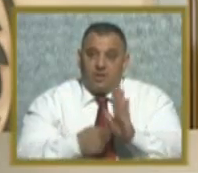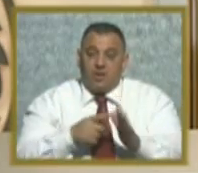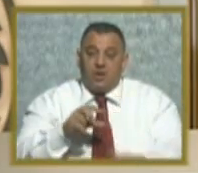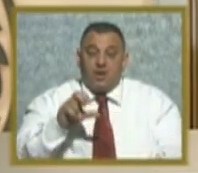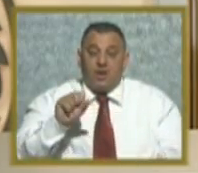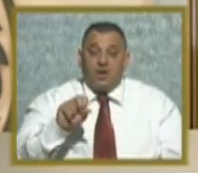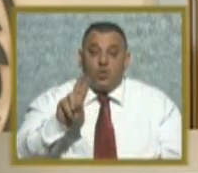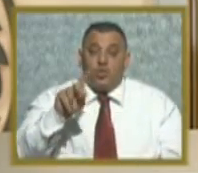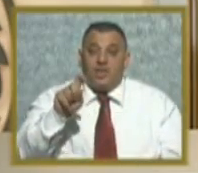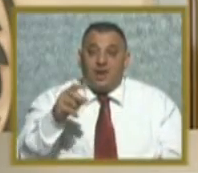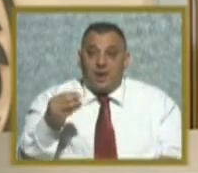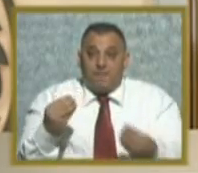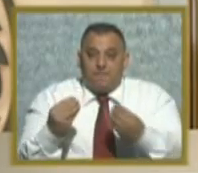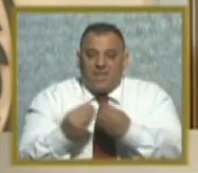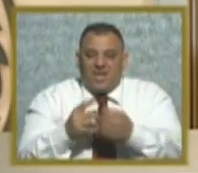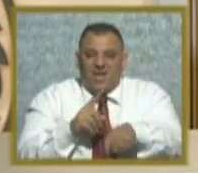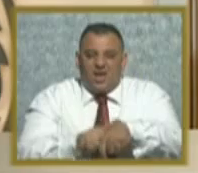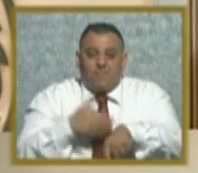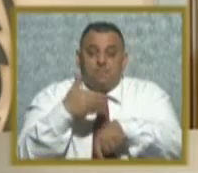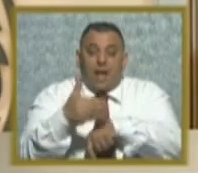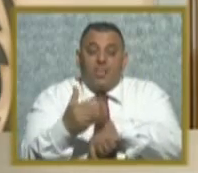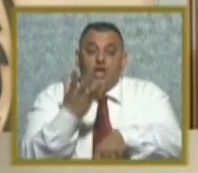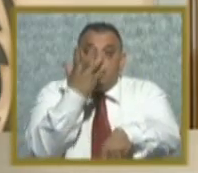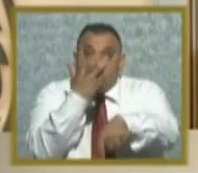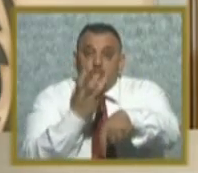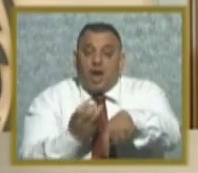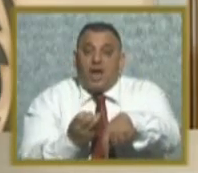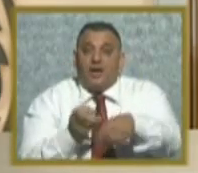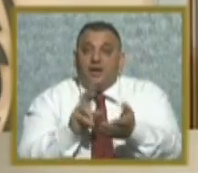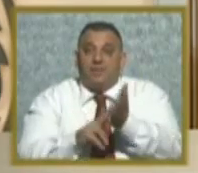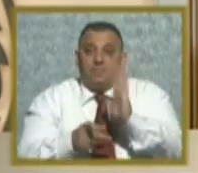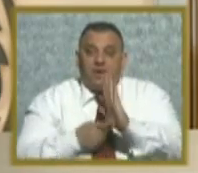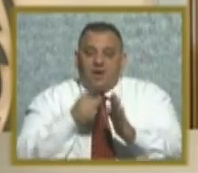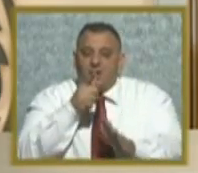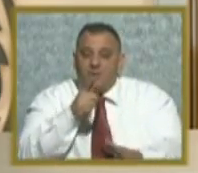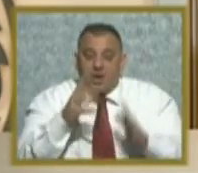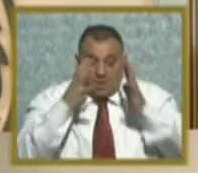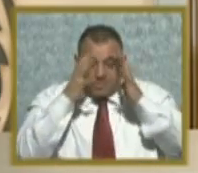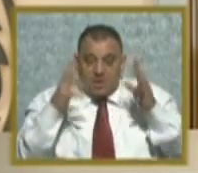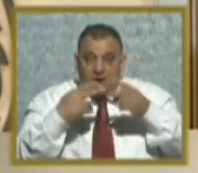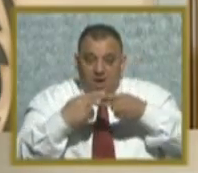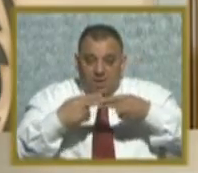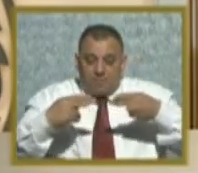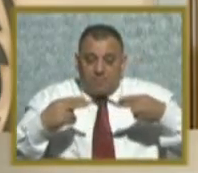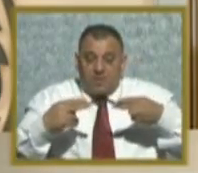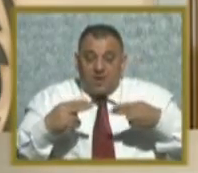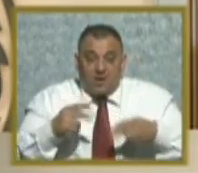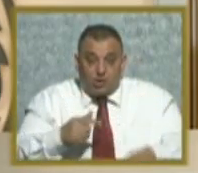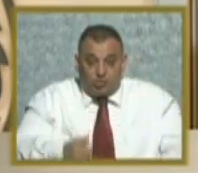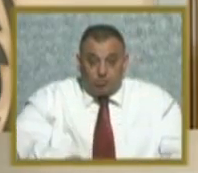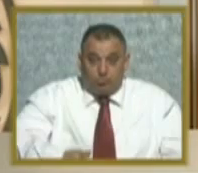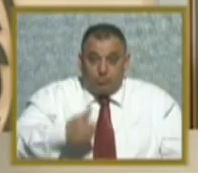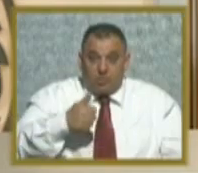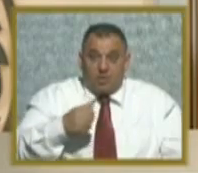طبعا مقيد وقته من بعد العشاء، والعلماء رحمهم الله تعالى لهم كلام طويل في هذا، والصواب بأن من